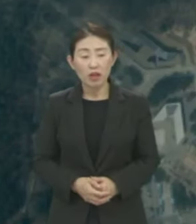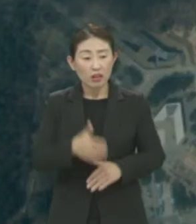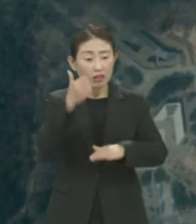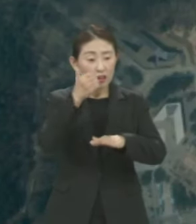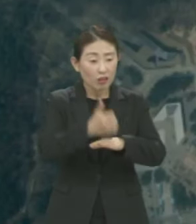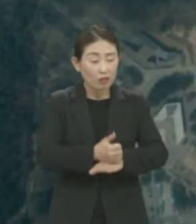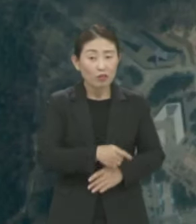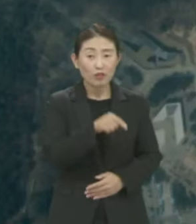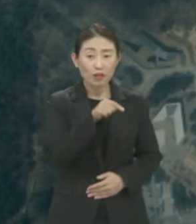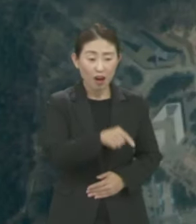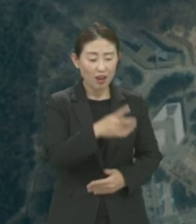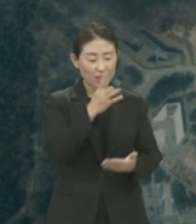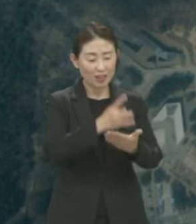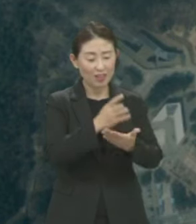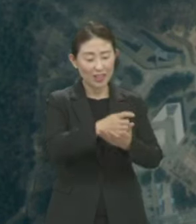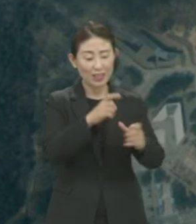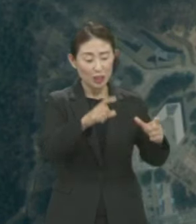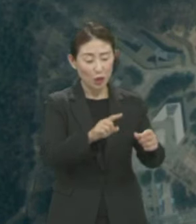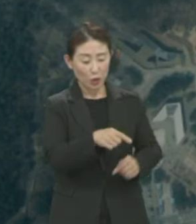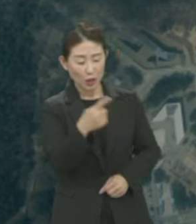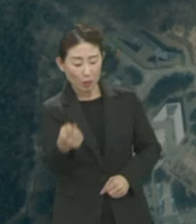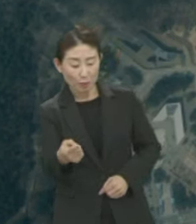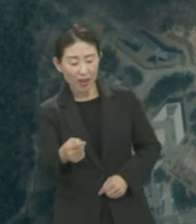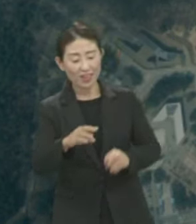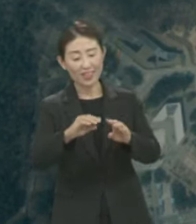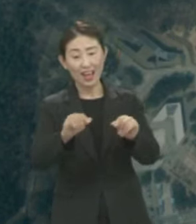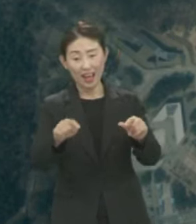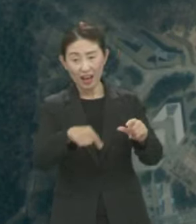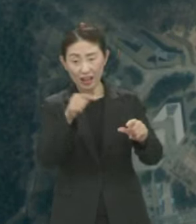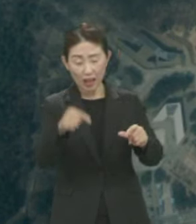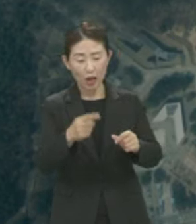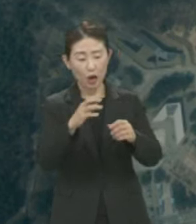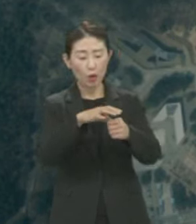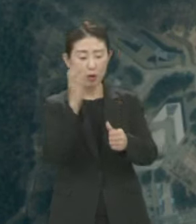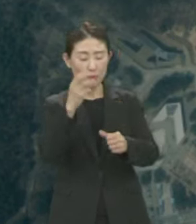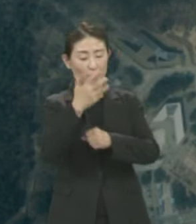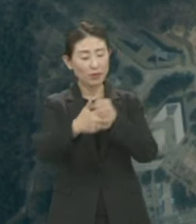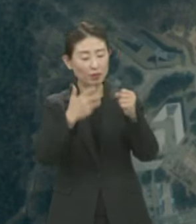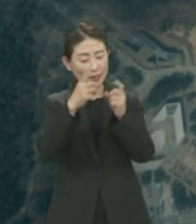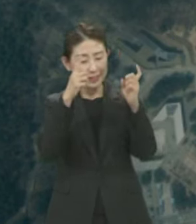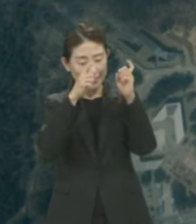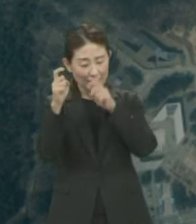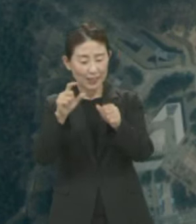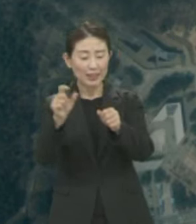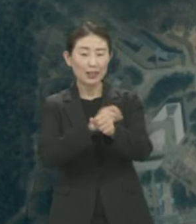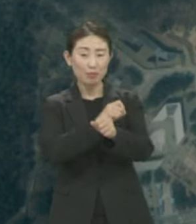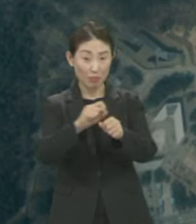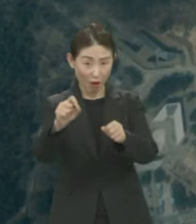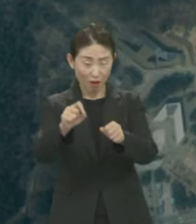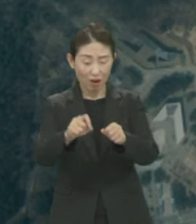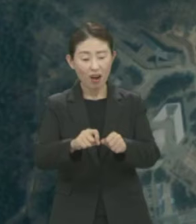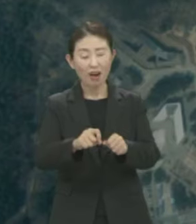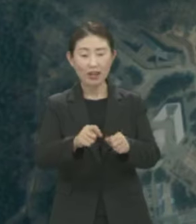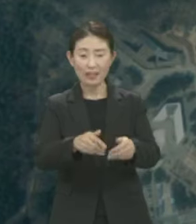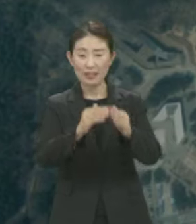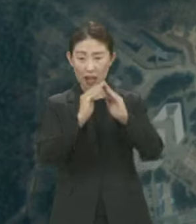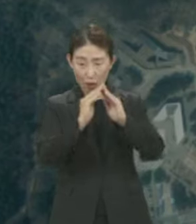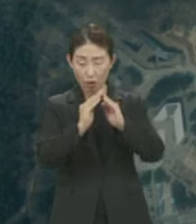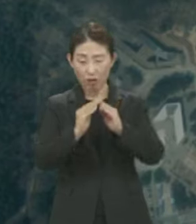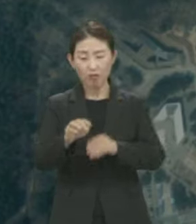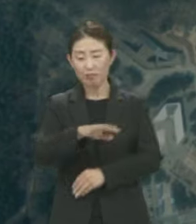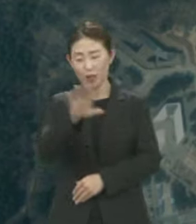결국 천안 독립기념관 내 별도 부지를 마련해 광복 80주년 특별관을 설립하겠다는 안이 국회 정무위 전체